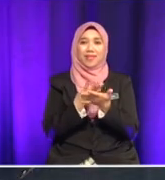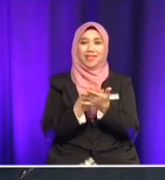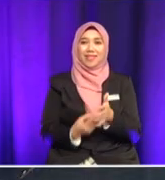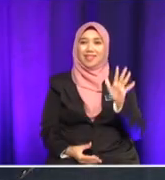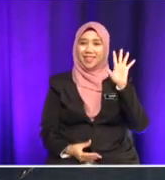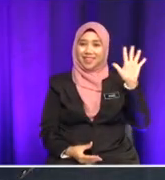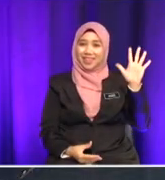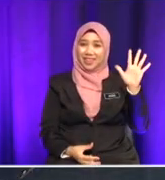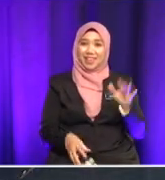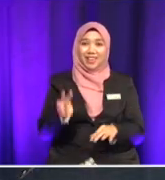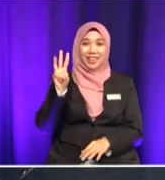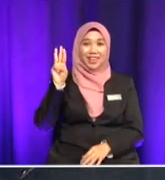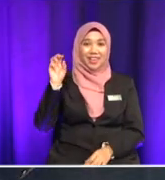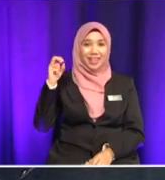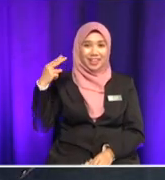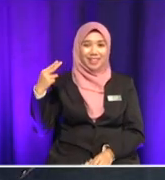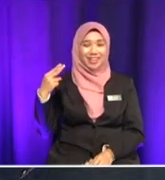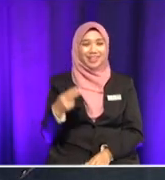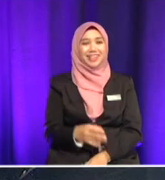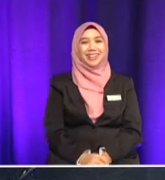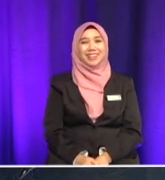untuk Armada